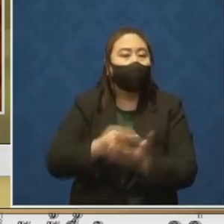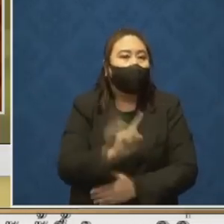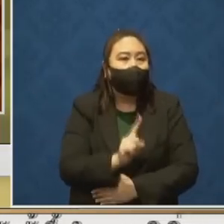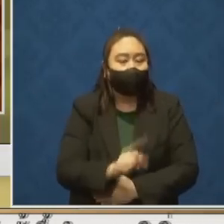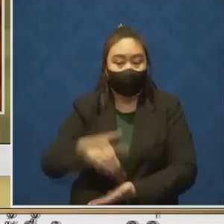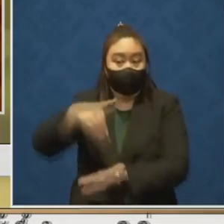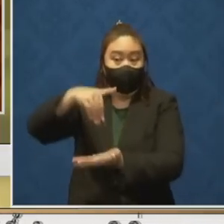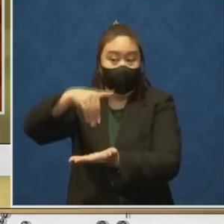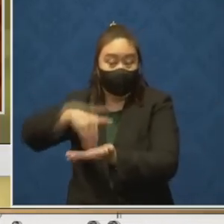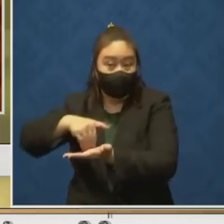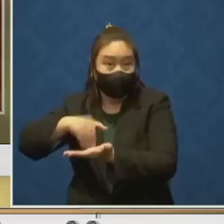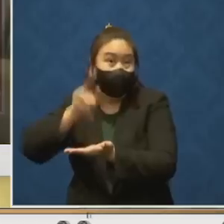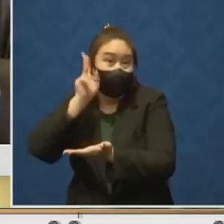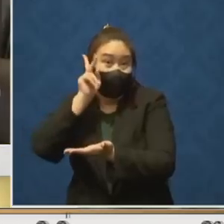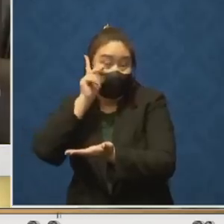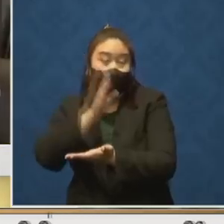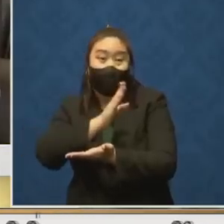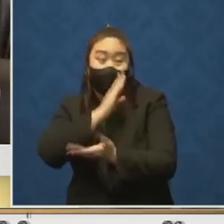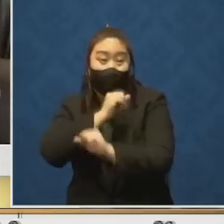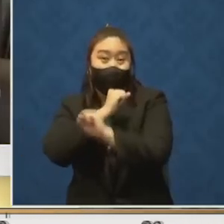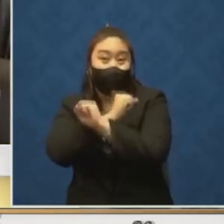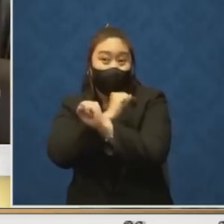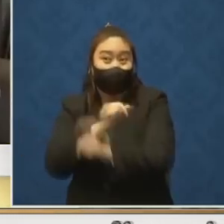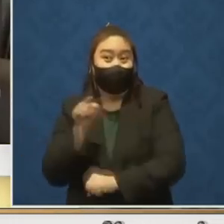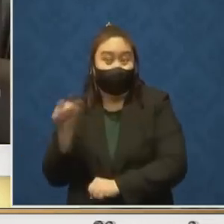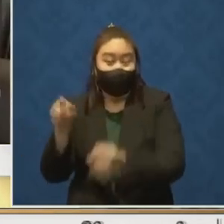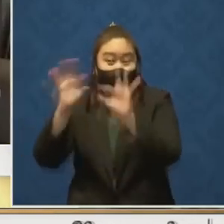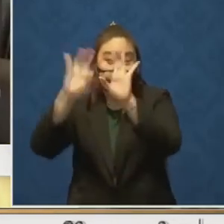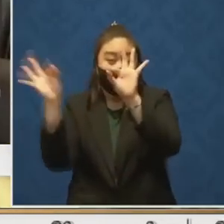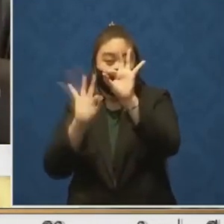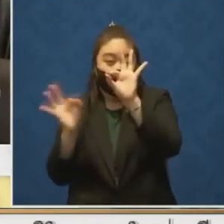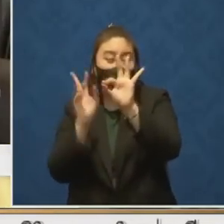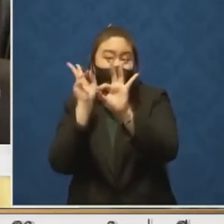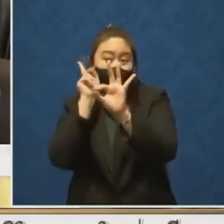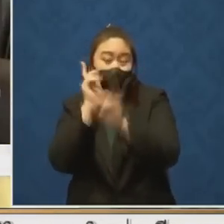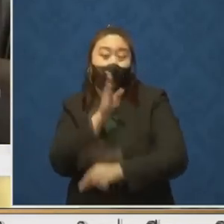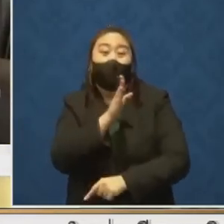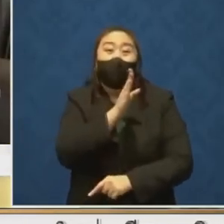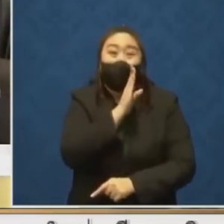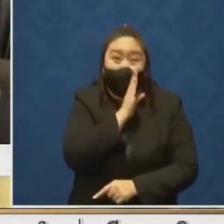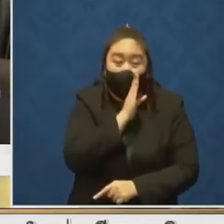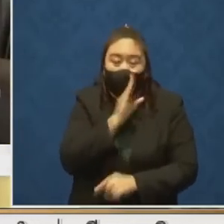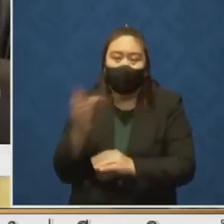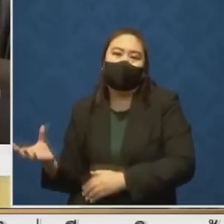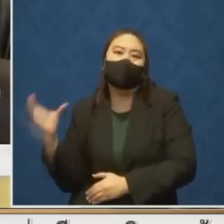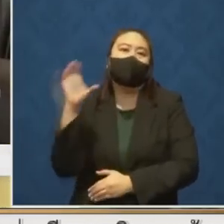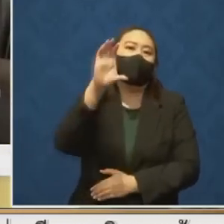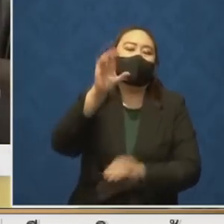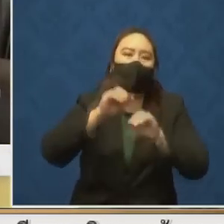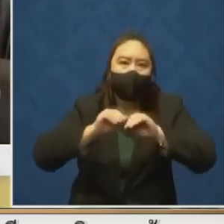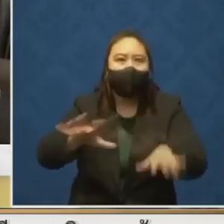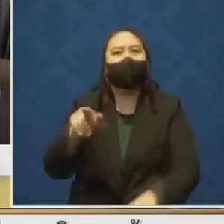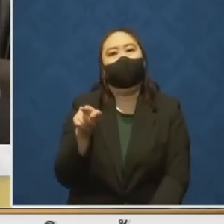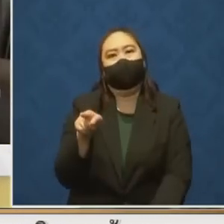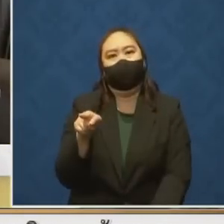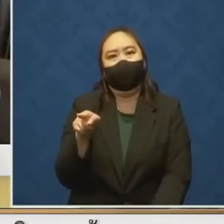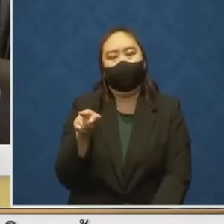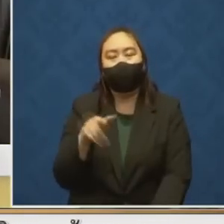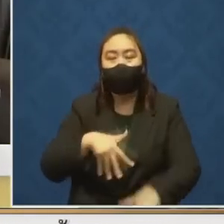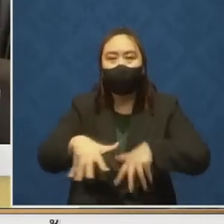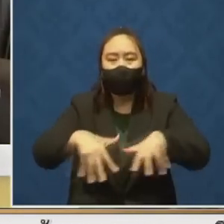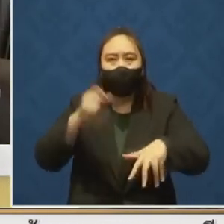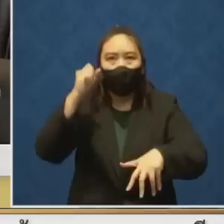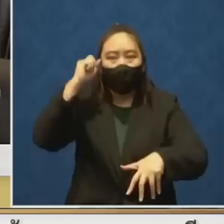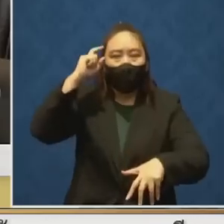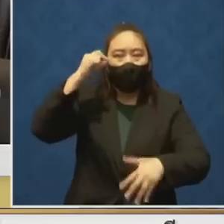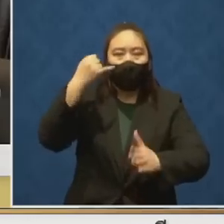ลอมกระจงดศ... majorsต้ขาวปอมของรัฐบาลเอาข่าวปรอมจากกองทบโกมาเผยแพร่เพื่ให้ประชาชนเข้า